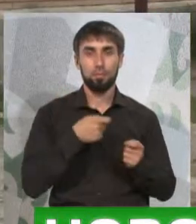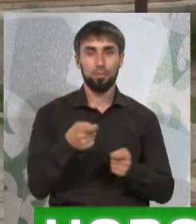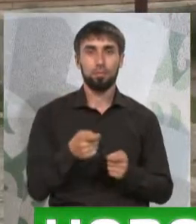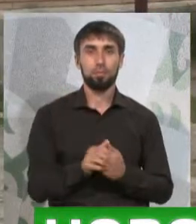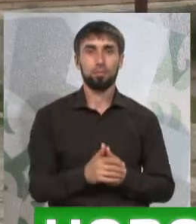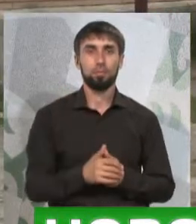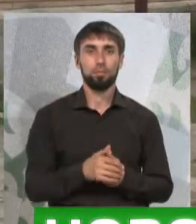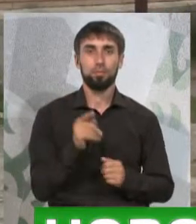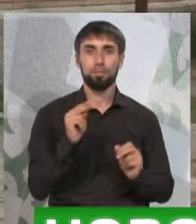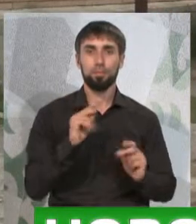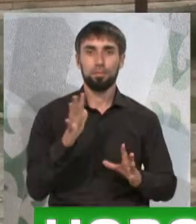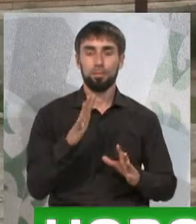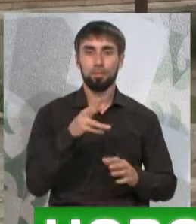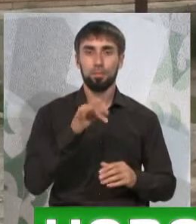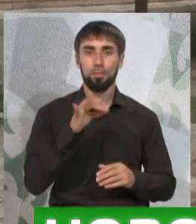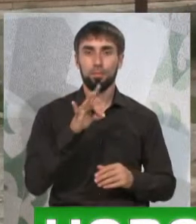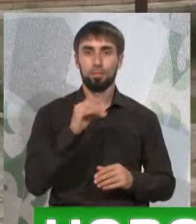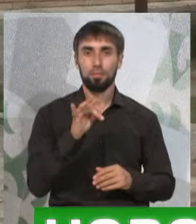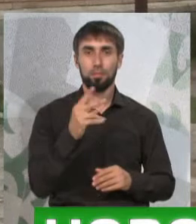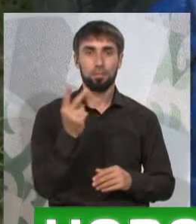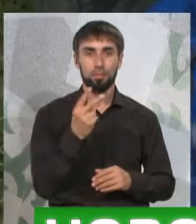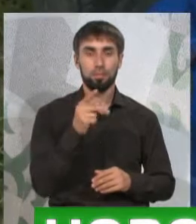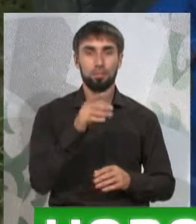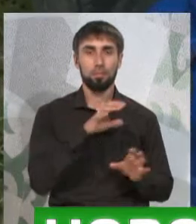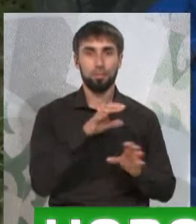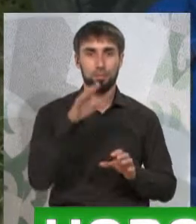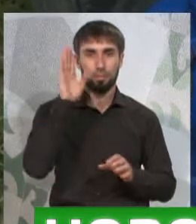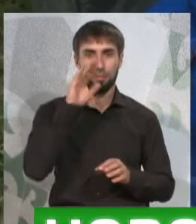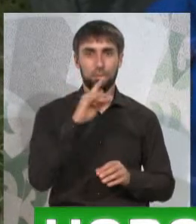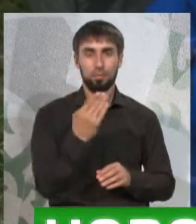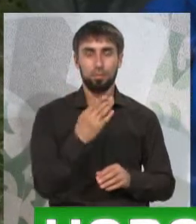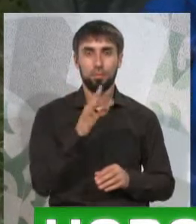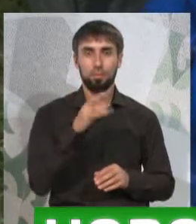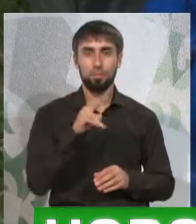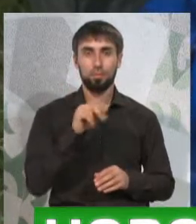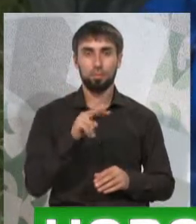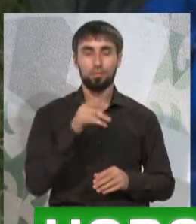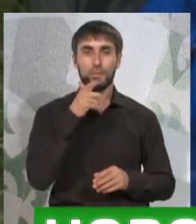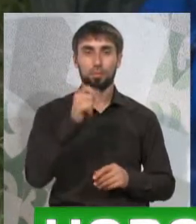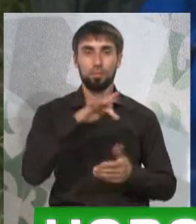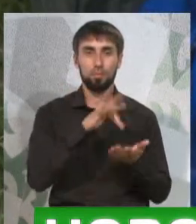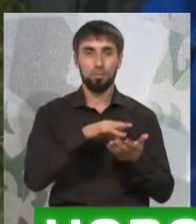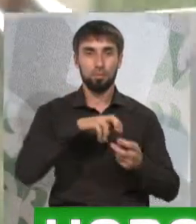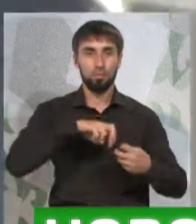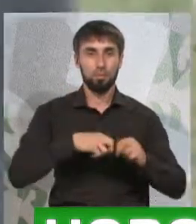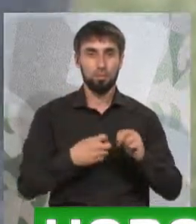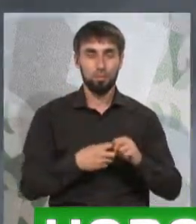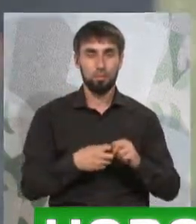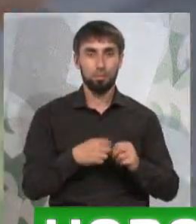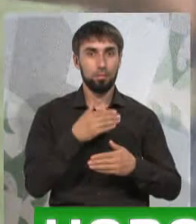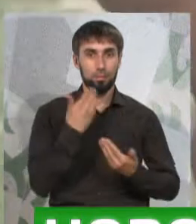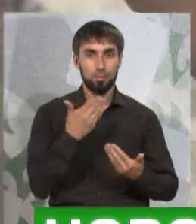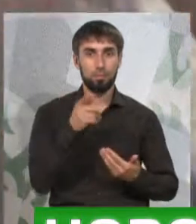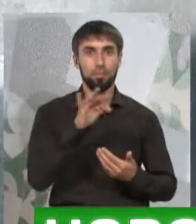Злосчастный второй микрорайон Малгобека подачу воды обслуживает Ингуш-регионводоканал, а в сам город, где проблем с отсутствием воды не возникает,